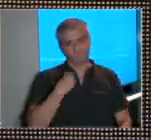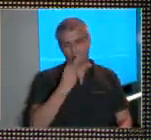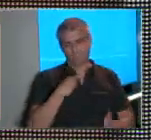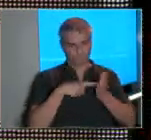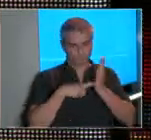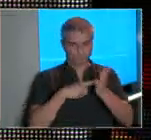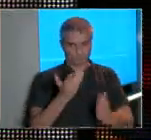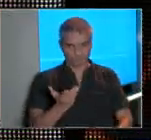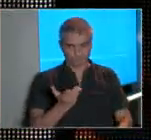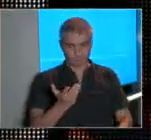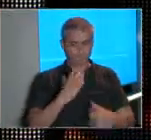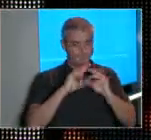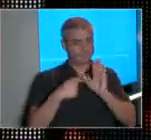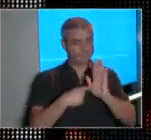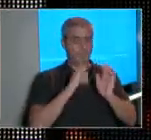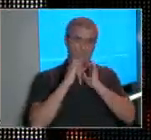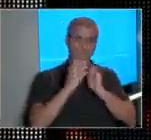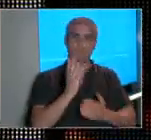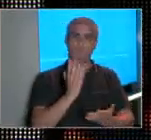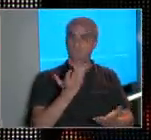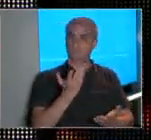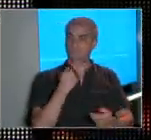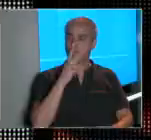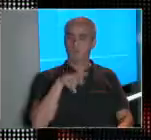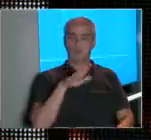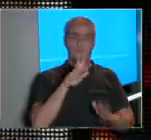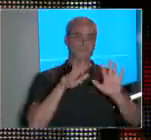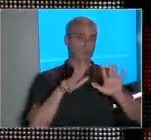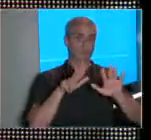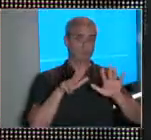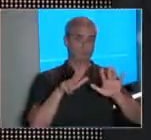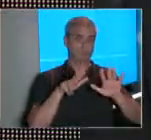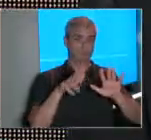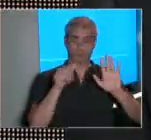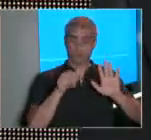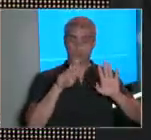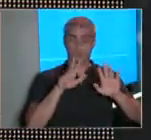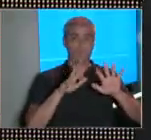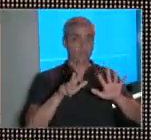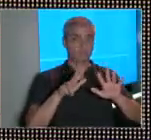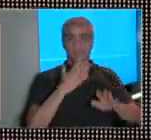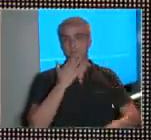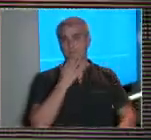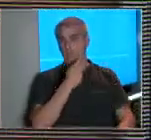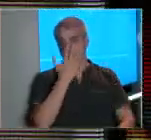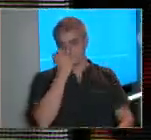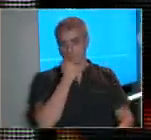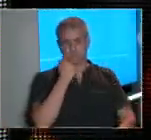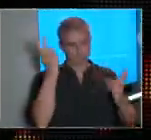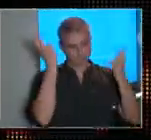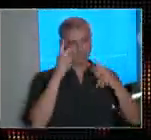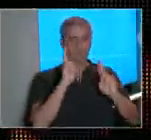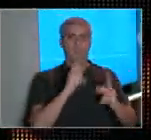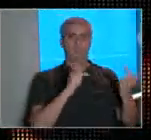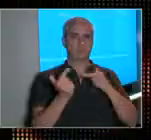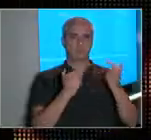דוגמה לסיקור תקשורתי חד צדדי, את שנת 2008. יוני 2008, ישראל וחמאס הגיעו להסכם